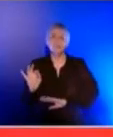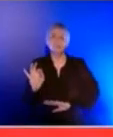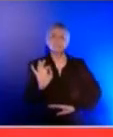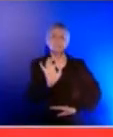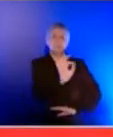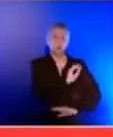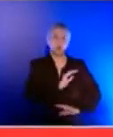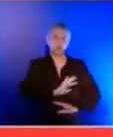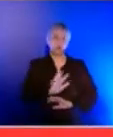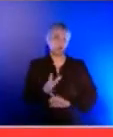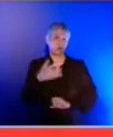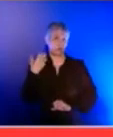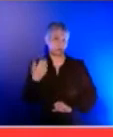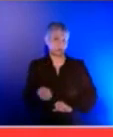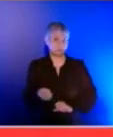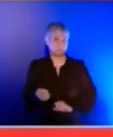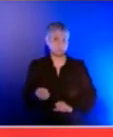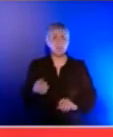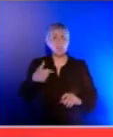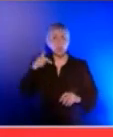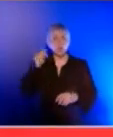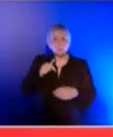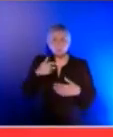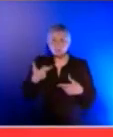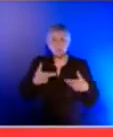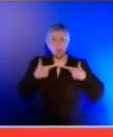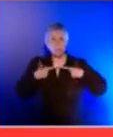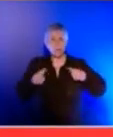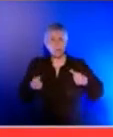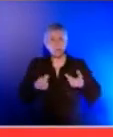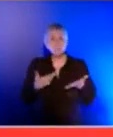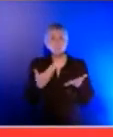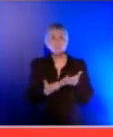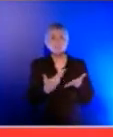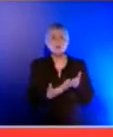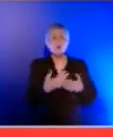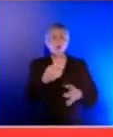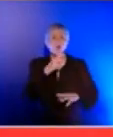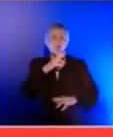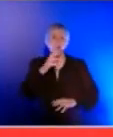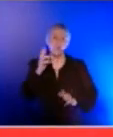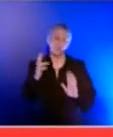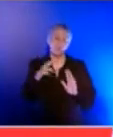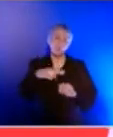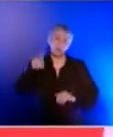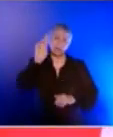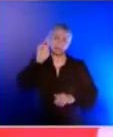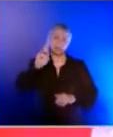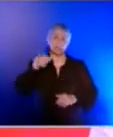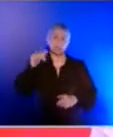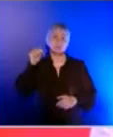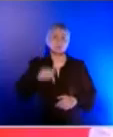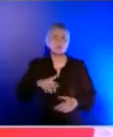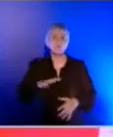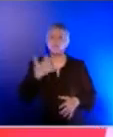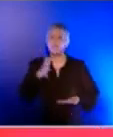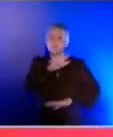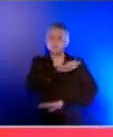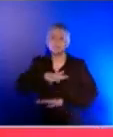μέλη του, να αυξήσει θεαματικά τις οργανωμένες του δυνάμεις σε ολόκληρη τη χώρα,